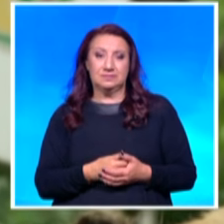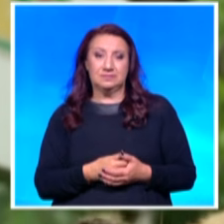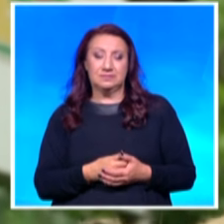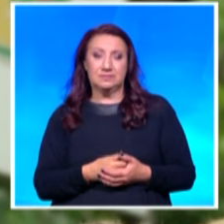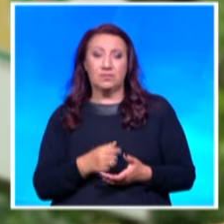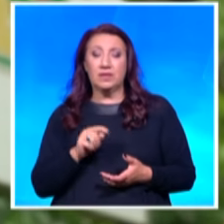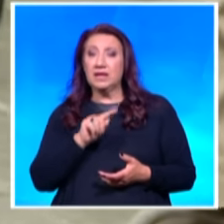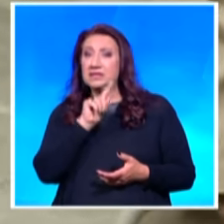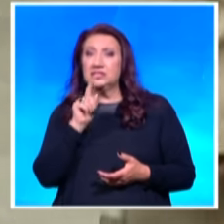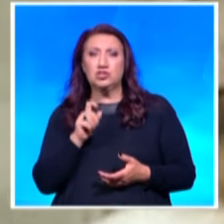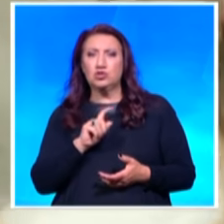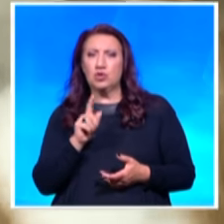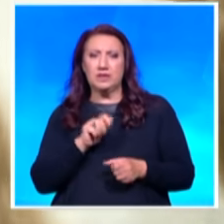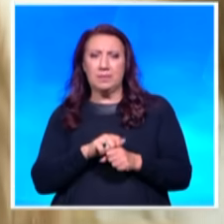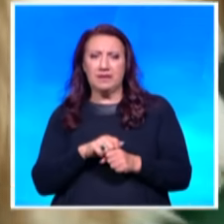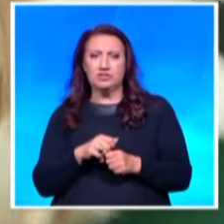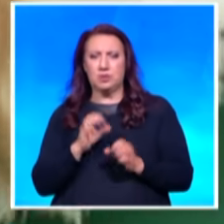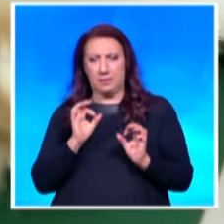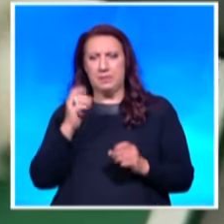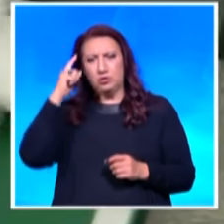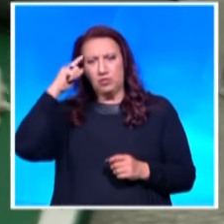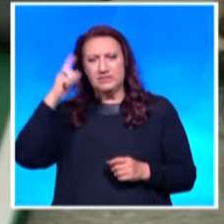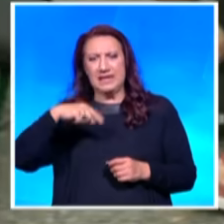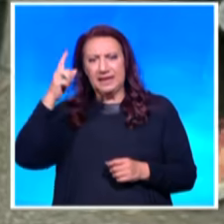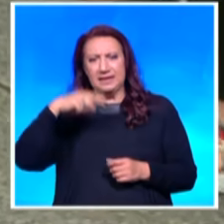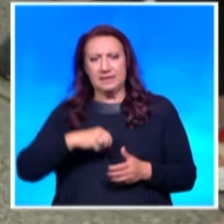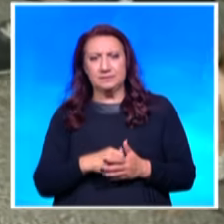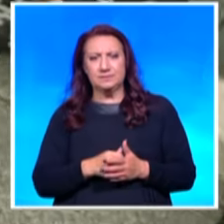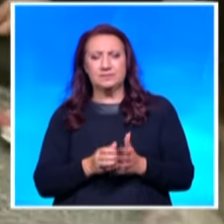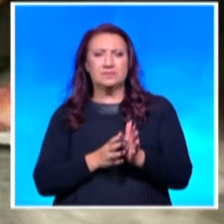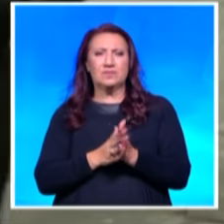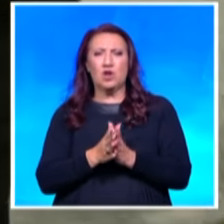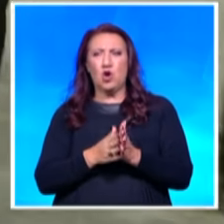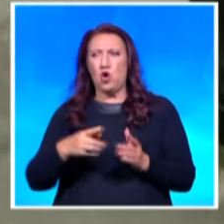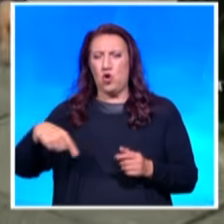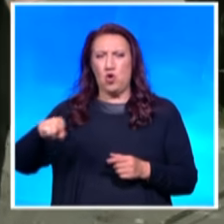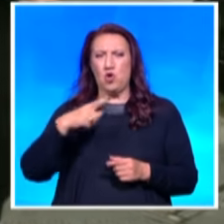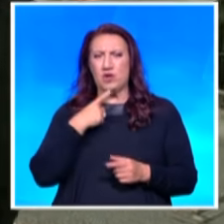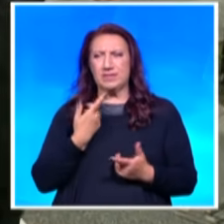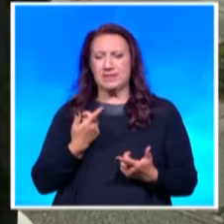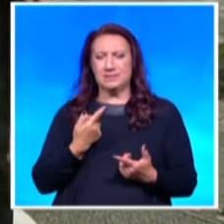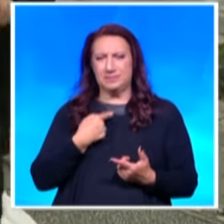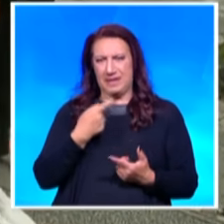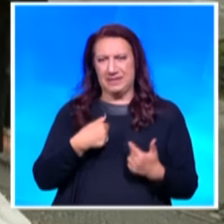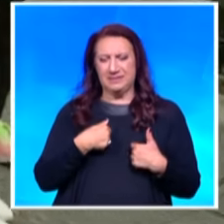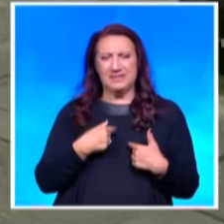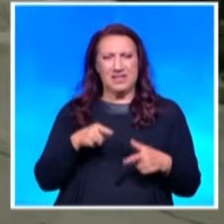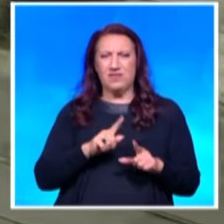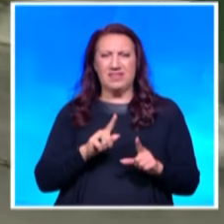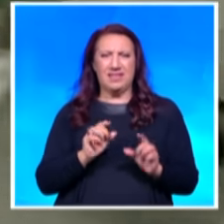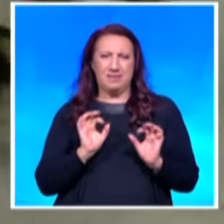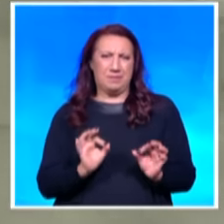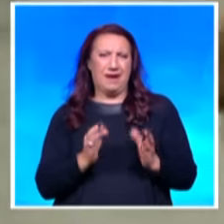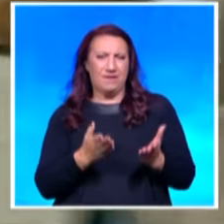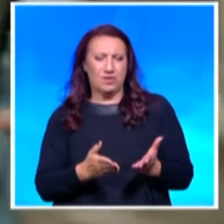Защо не го правиш по-често, например, всеки ден? Хората ме осъждат за това, което правя. Не искам да ме мислят за странен.